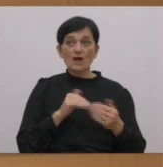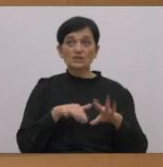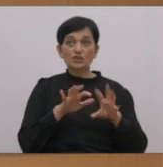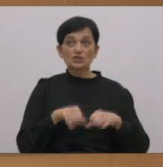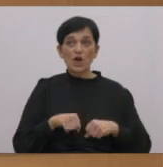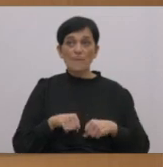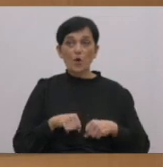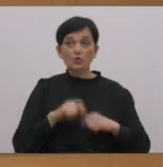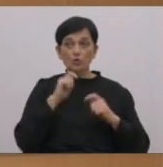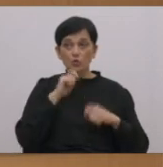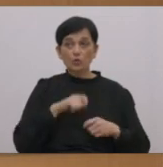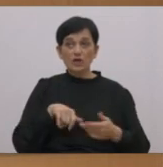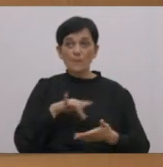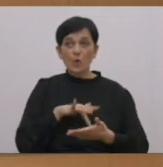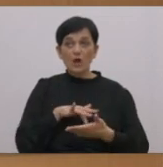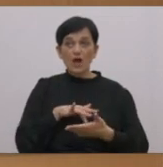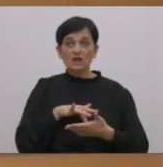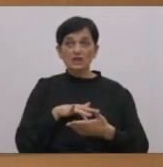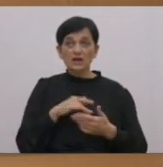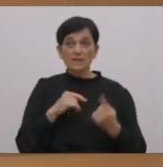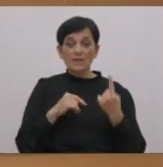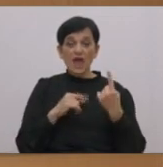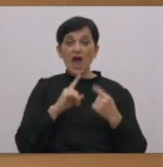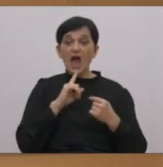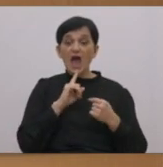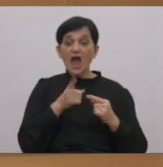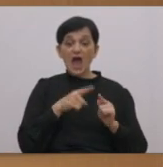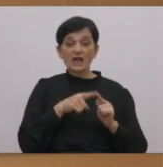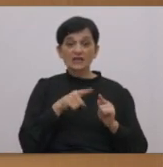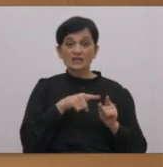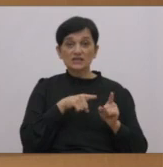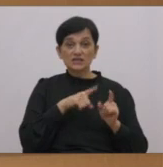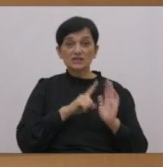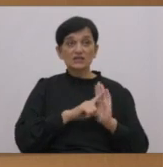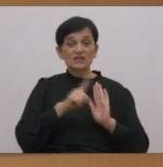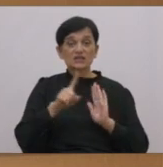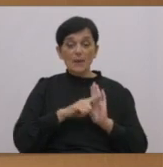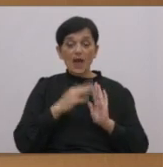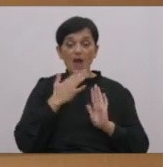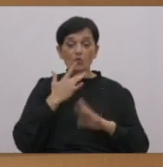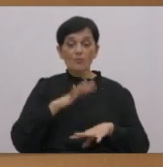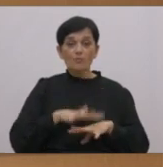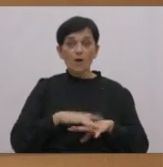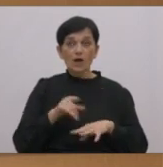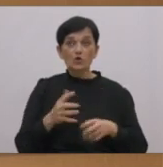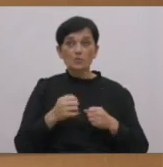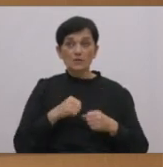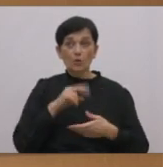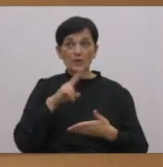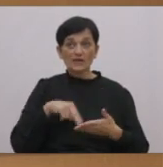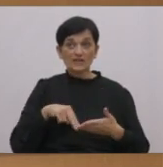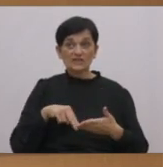ჩამოერთვათ უკრაინის მოქალაქეობა. ერთი წელია დარბიან ეს ადამიანები ეროვნულ ბანკში, რომ მიიღონ